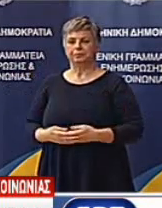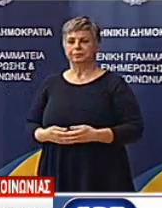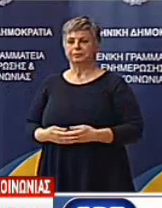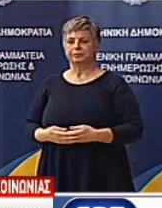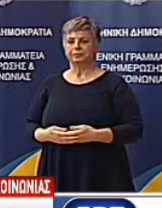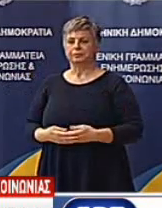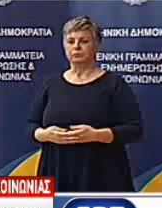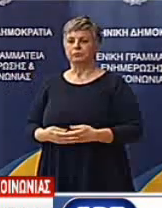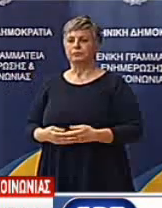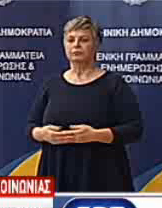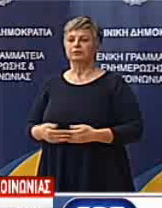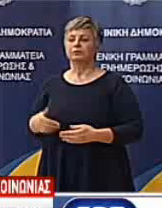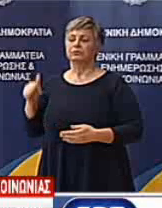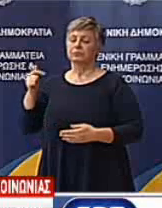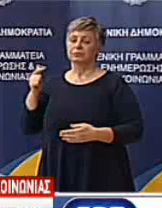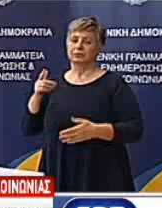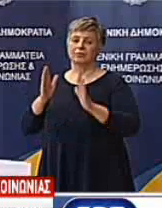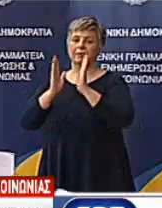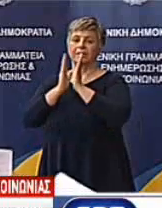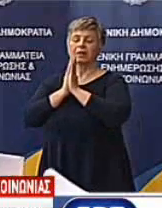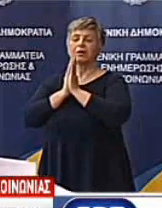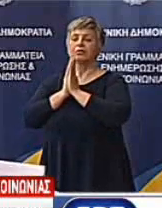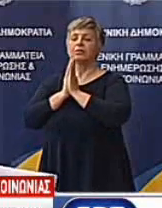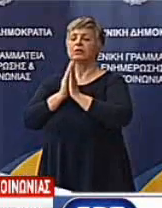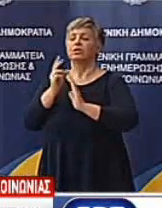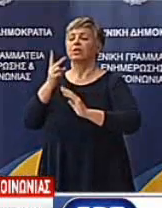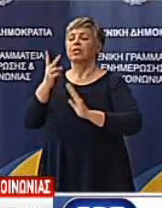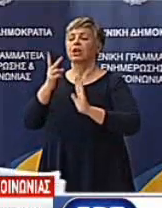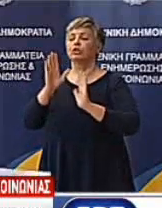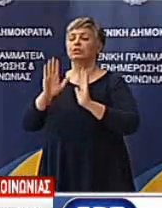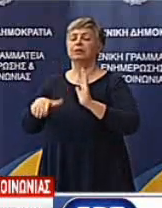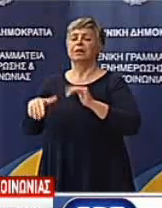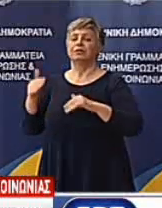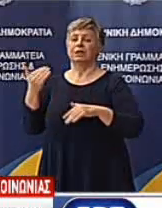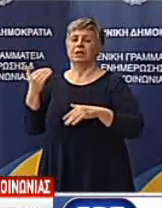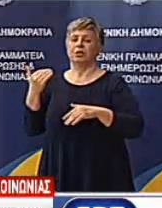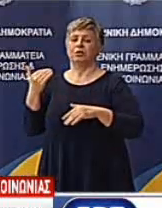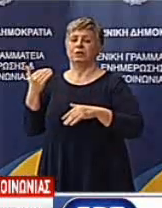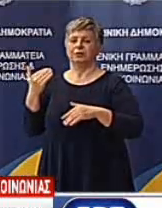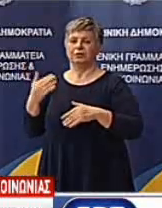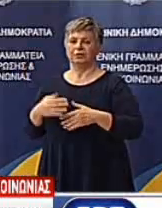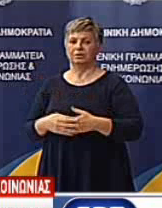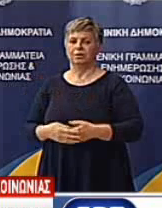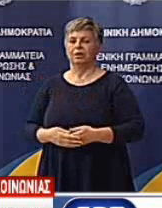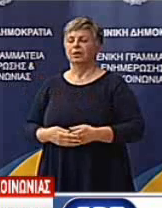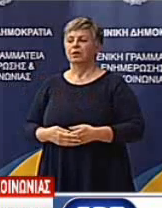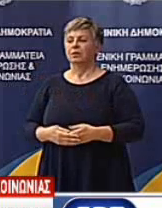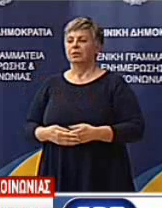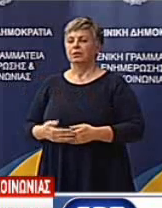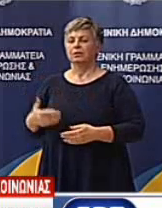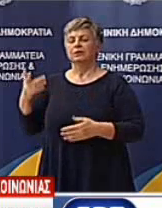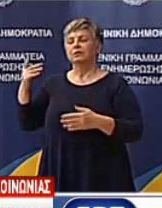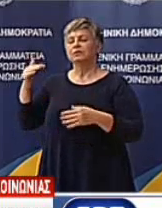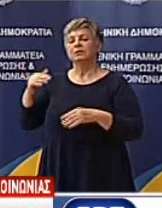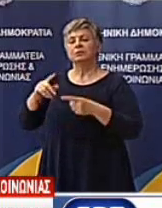Θα πάω από εδώ τώρα. Δύο ερωτήσεις τελευταίες. Ορίστε. Ναι, μπροστά, μία μπροστά και μία μπροστά